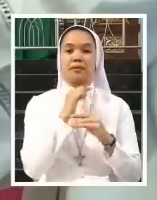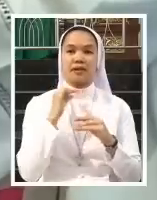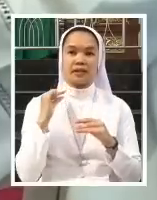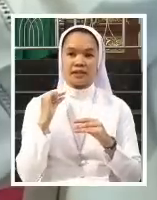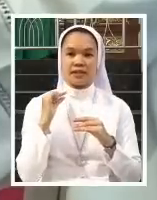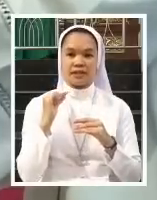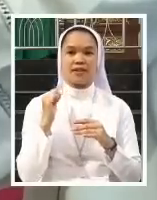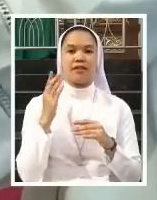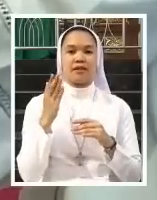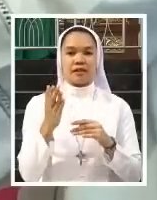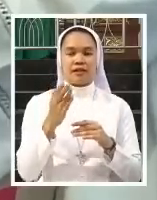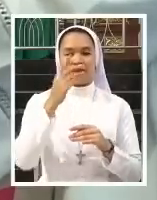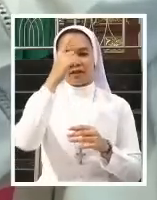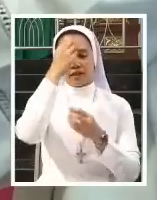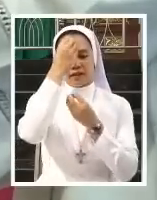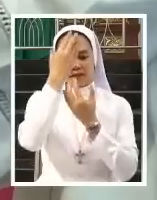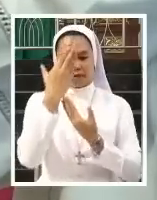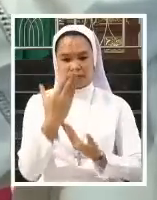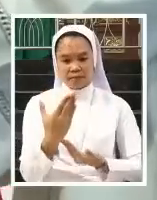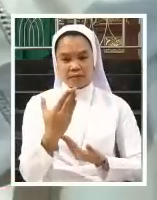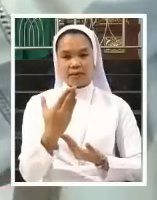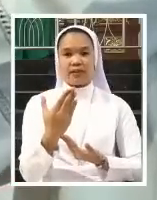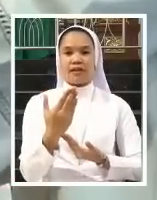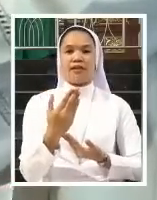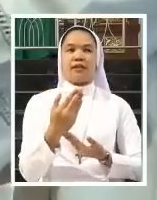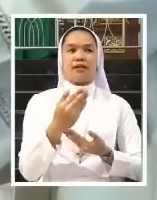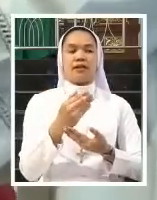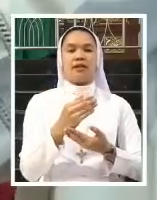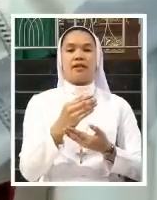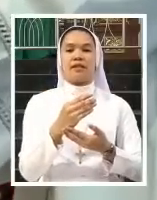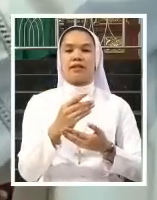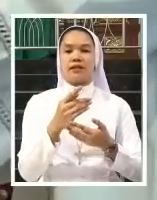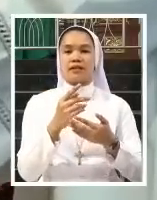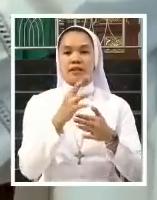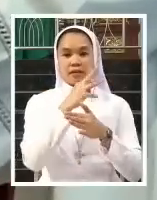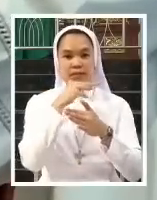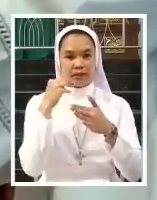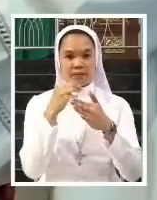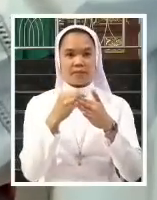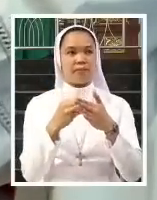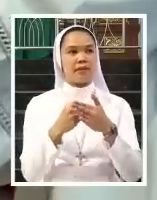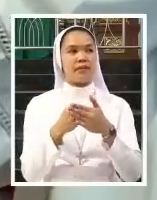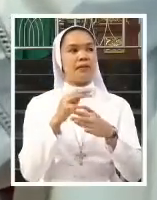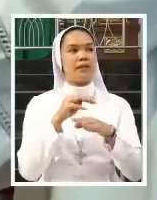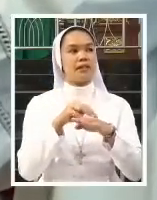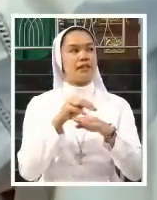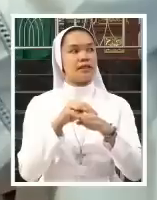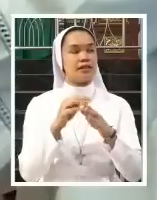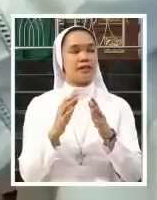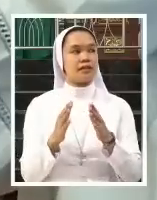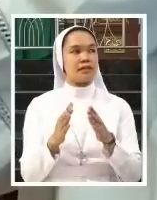sa saindang pag-utob kan mga ministeryo. Matindog po ang gabos.